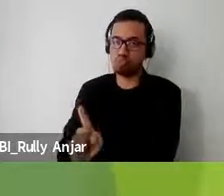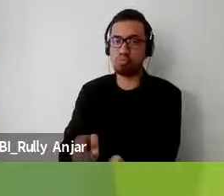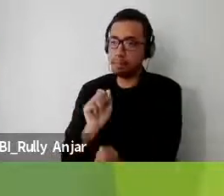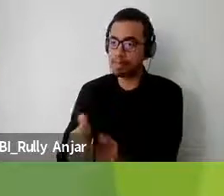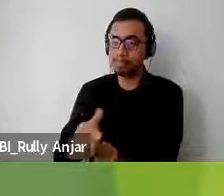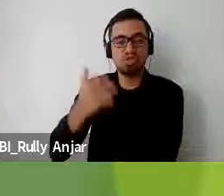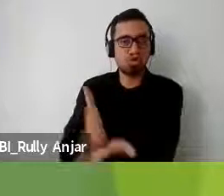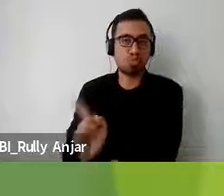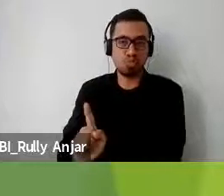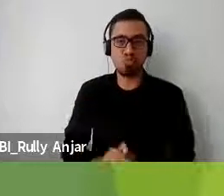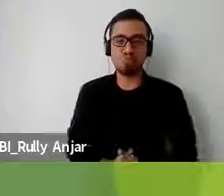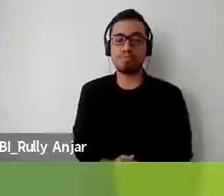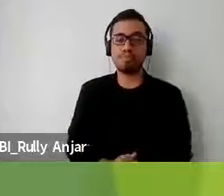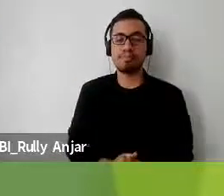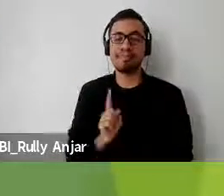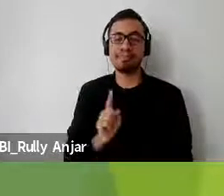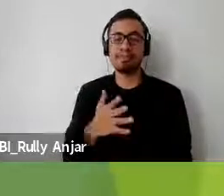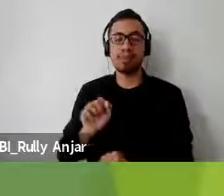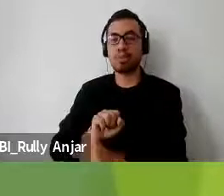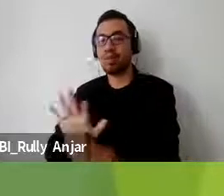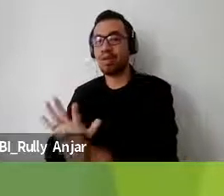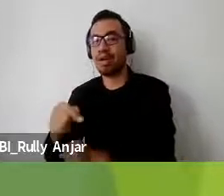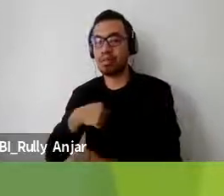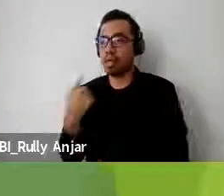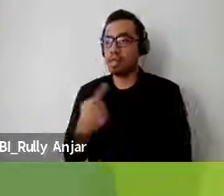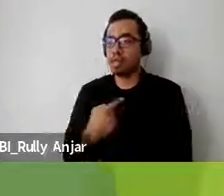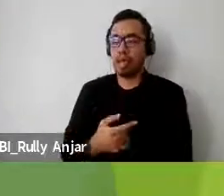terjadi shock yang sangat luar biasa ya. Pada saat